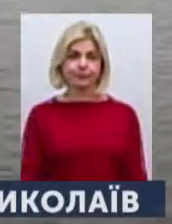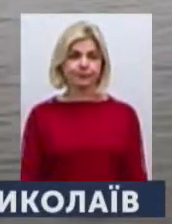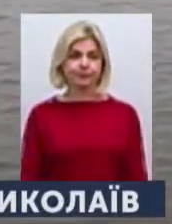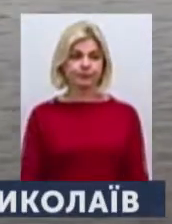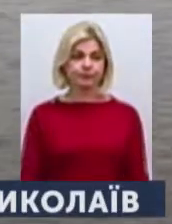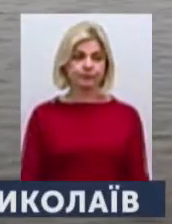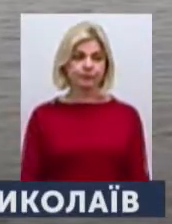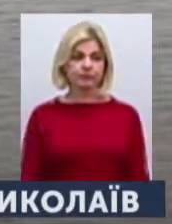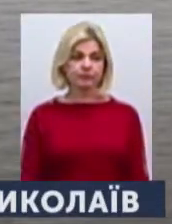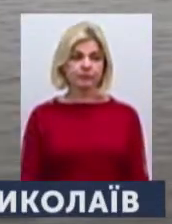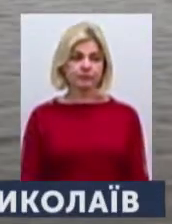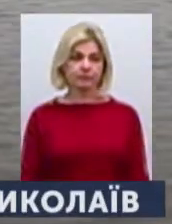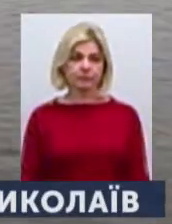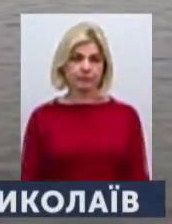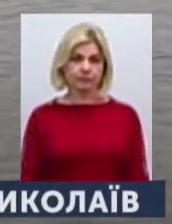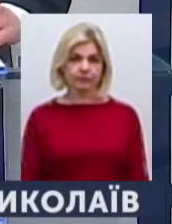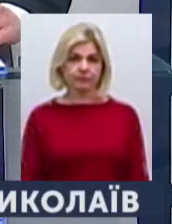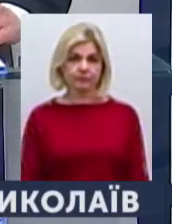Руденко, телевізійні новини Миколаївщини.